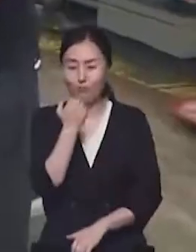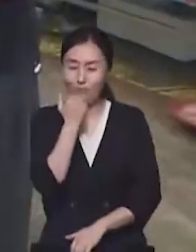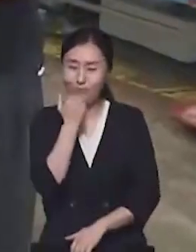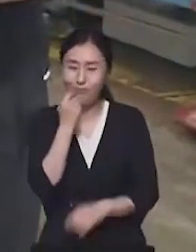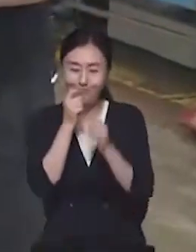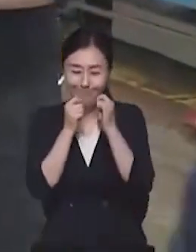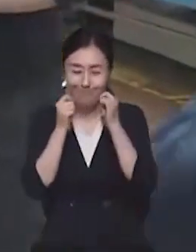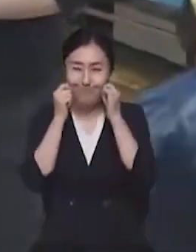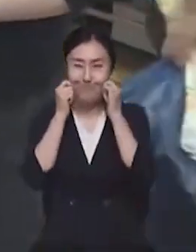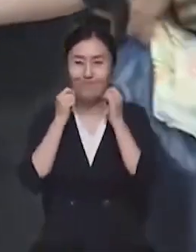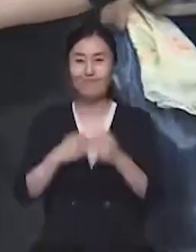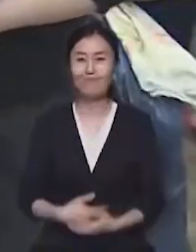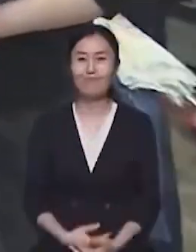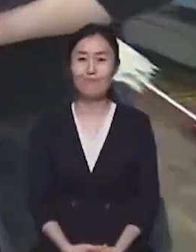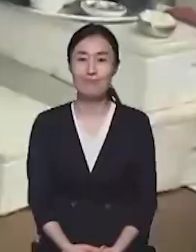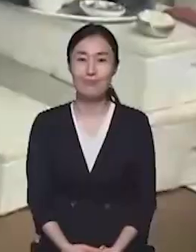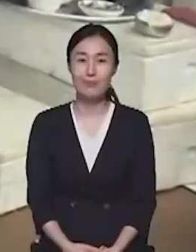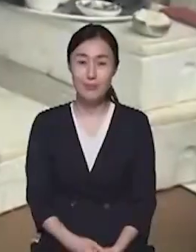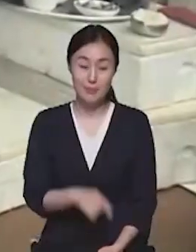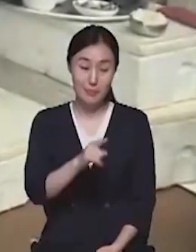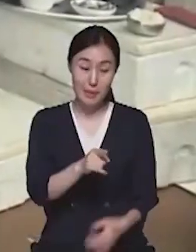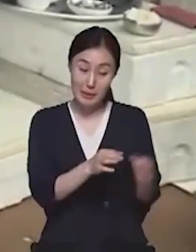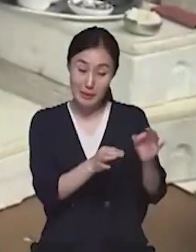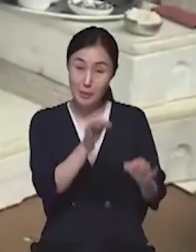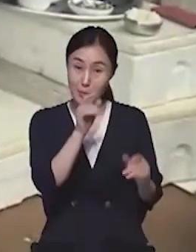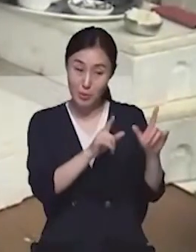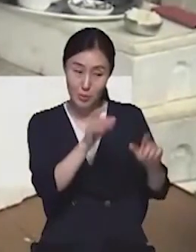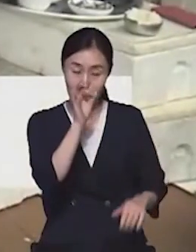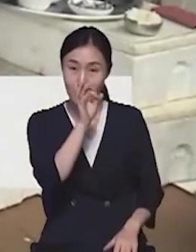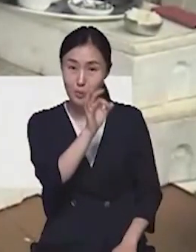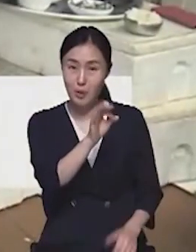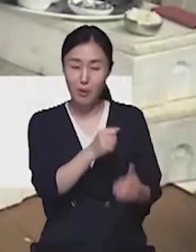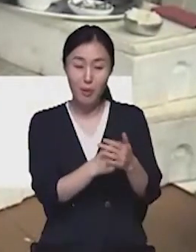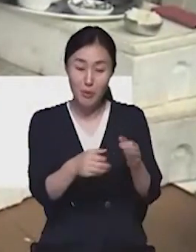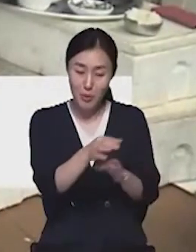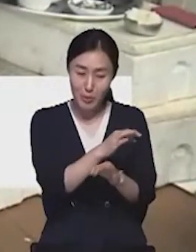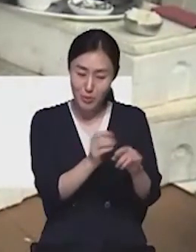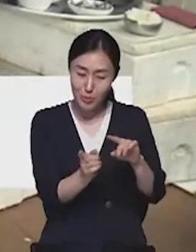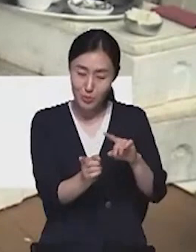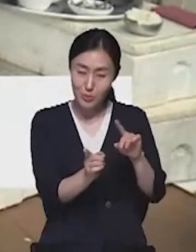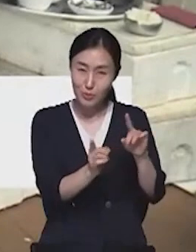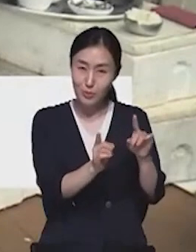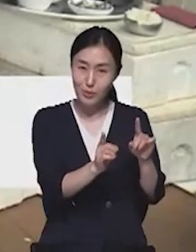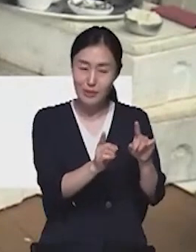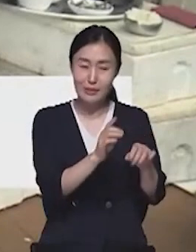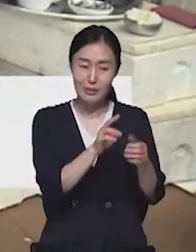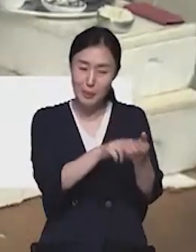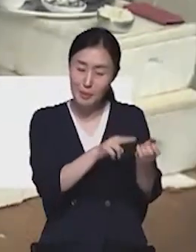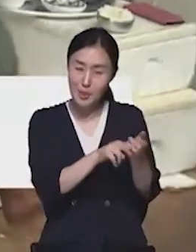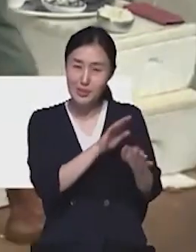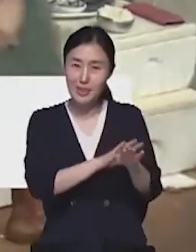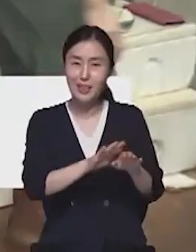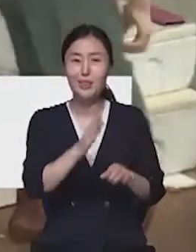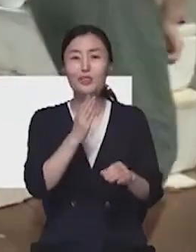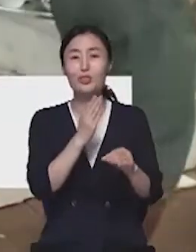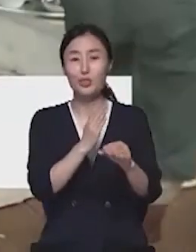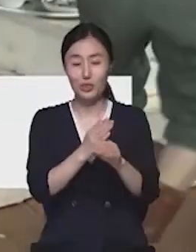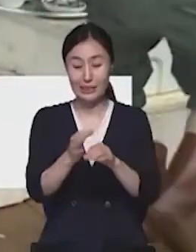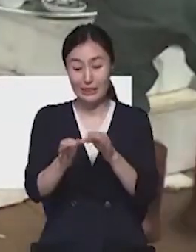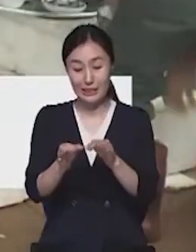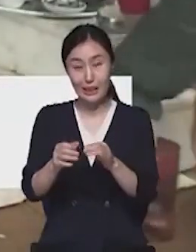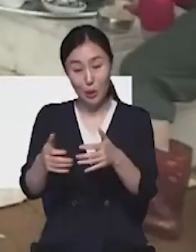웃음꽃이 폈습니다 우리 아랫장을 봐가지고는 지금 경기가 설치가 잘 풀리고 있습니다 우리